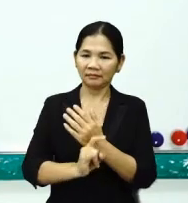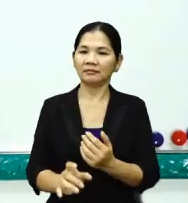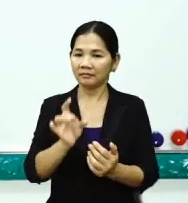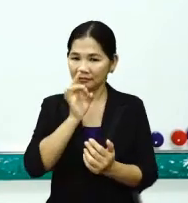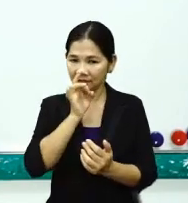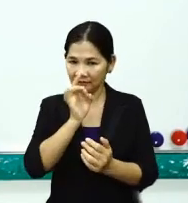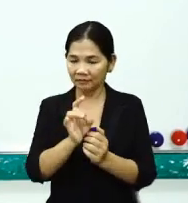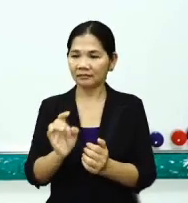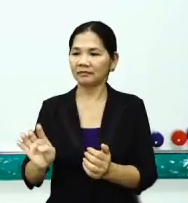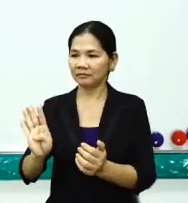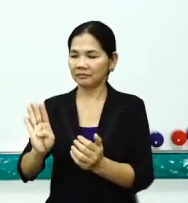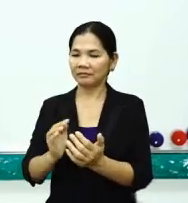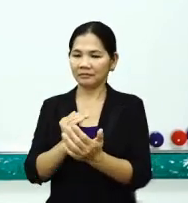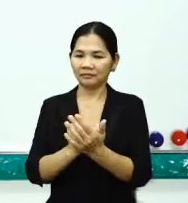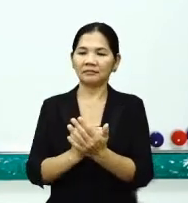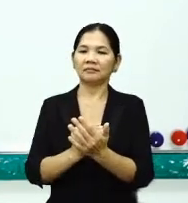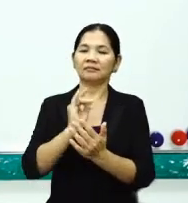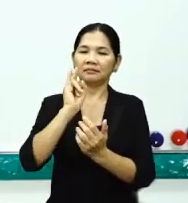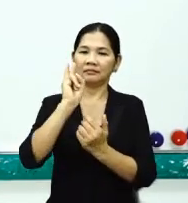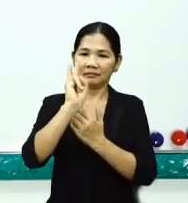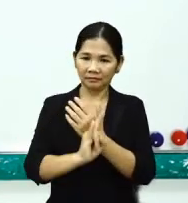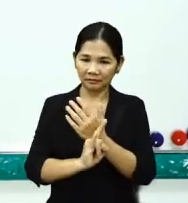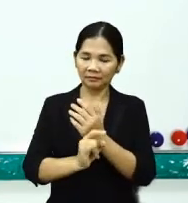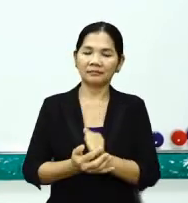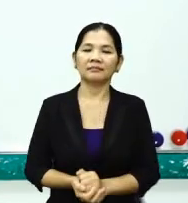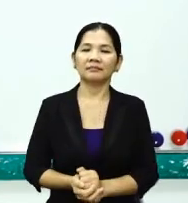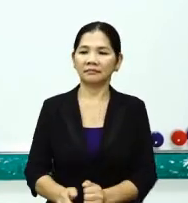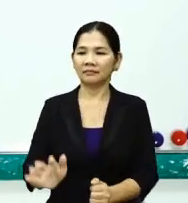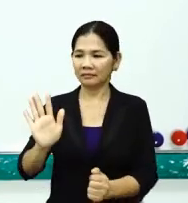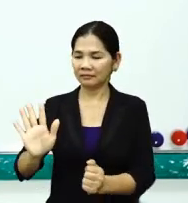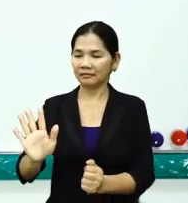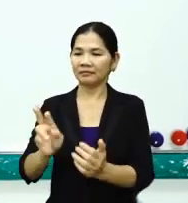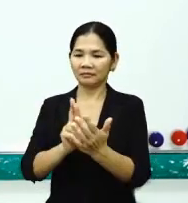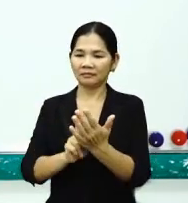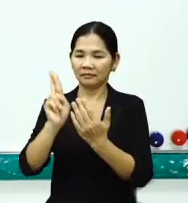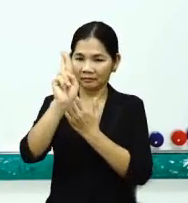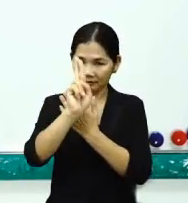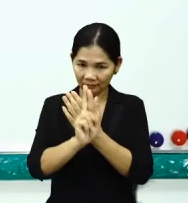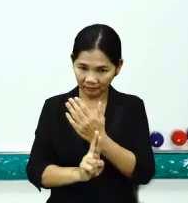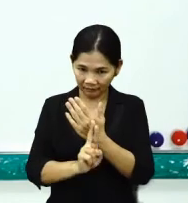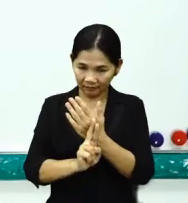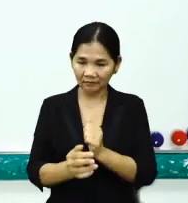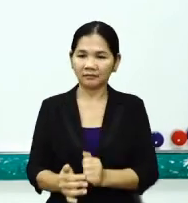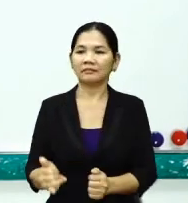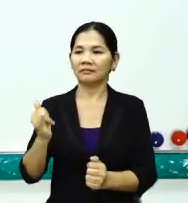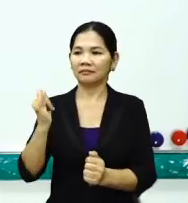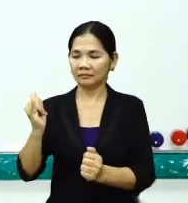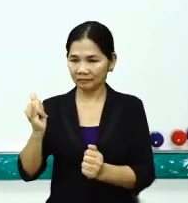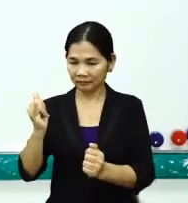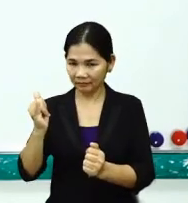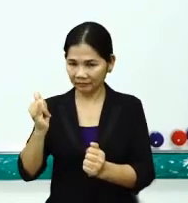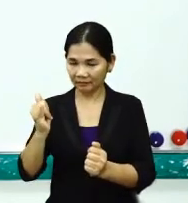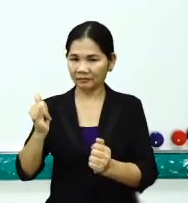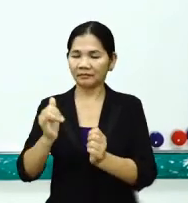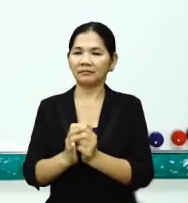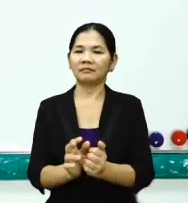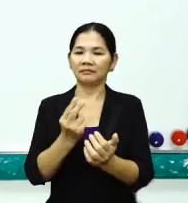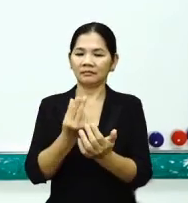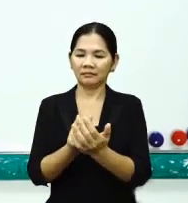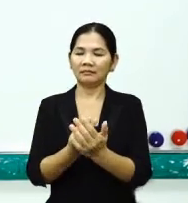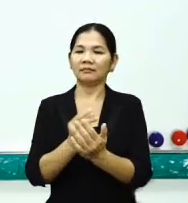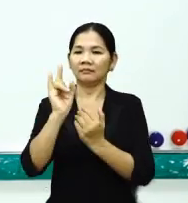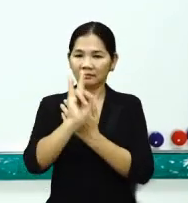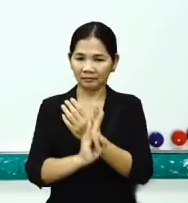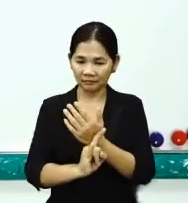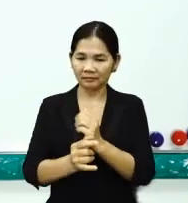chàng buồn lực đắng khai mê xa ưu sơ phì khai tì pram pram mùi chăm mị